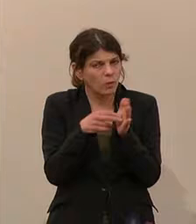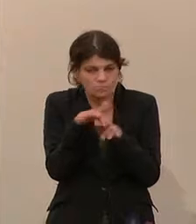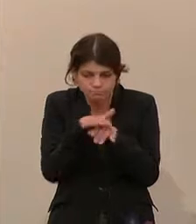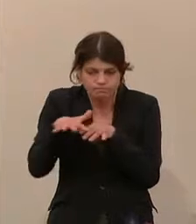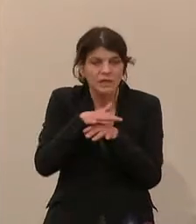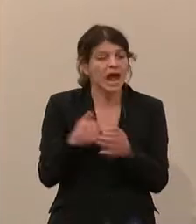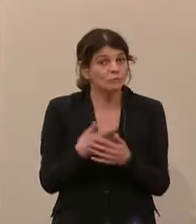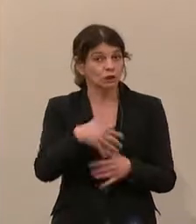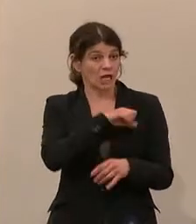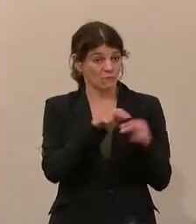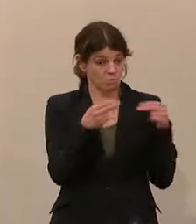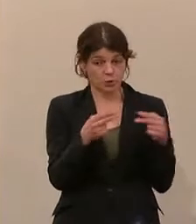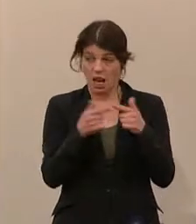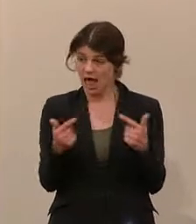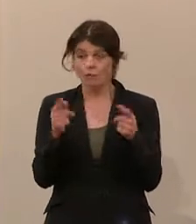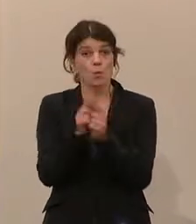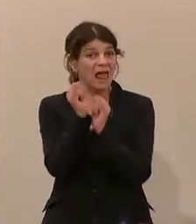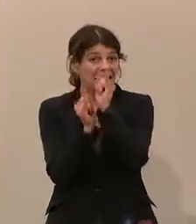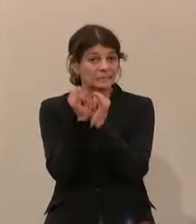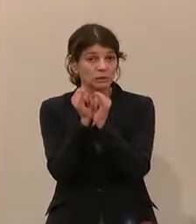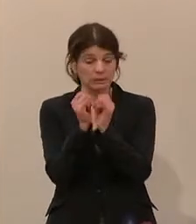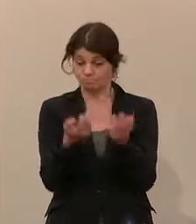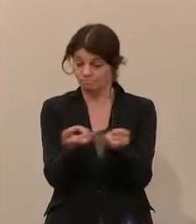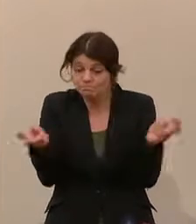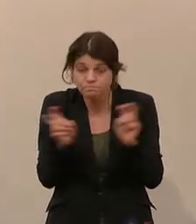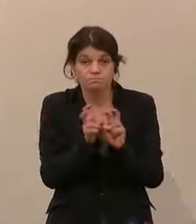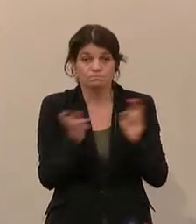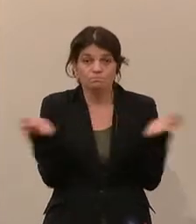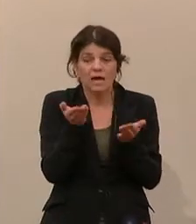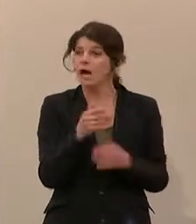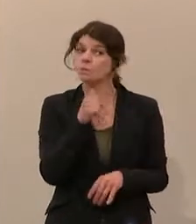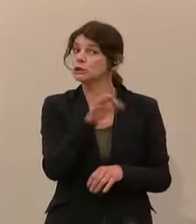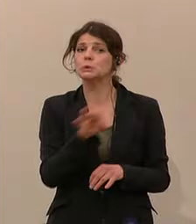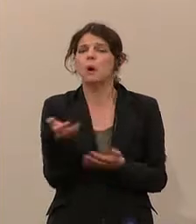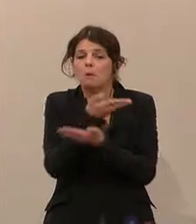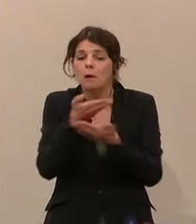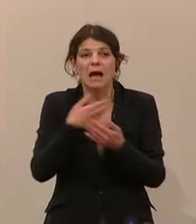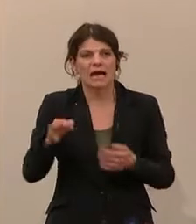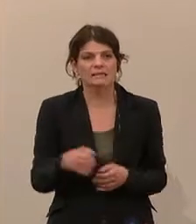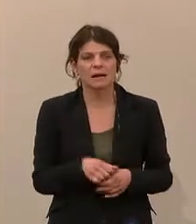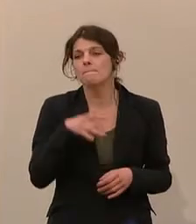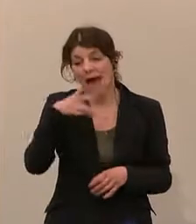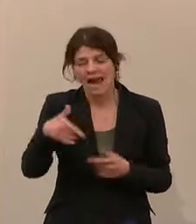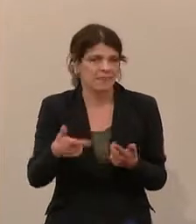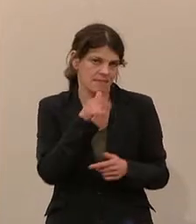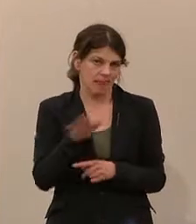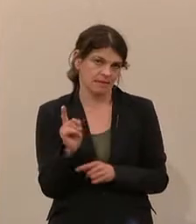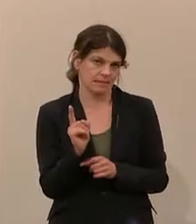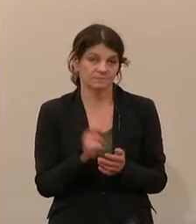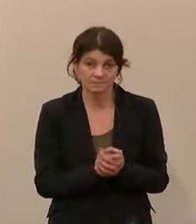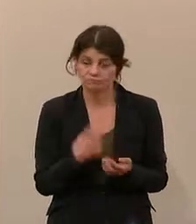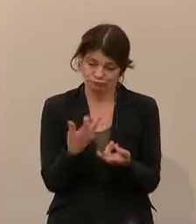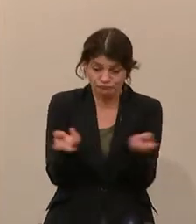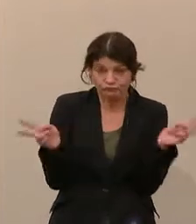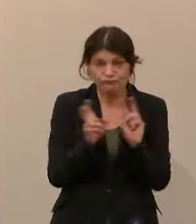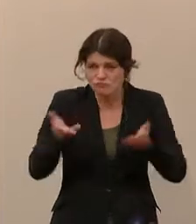gelungen ist, den Bund, die Länder und die Industrie an einen Tisch zu bekommen, nicht nur an einen Tisch zu bekommen, also manche Länder, nicht alle, an